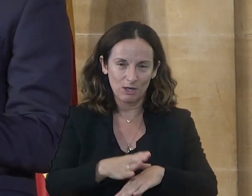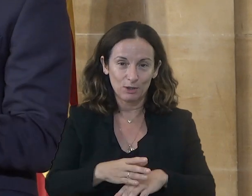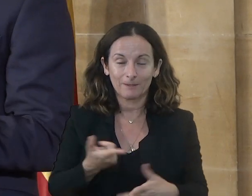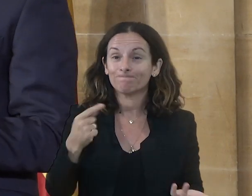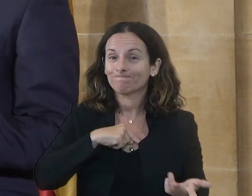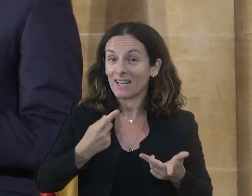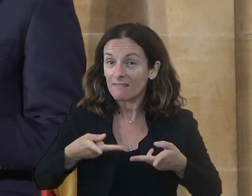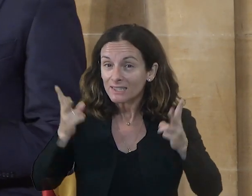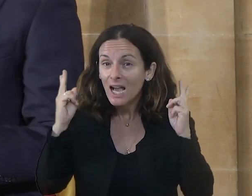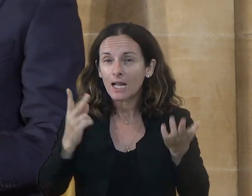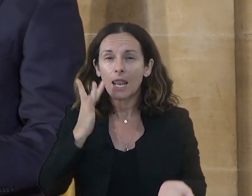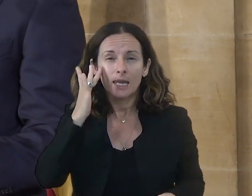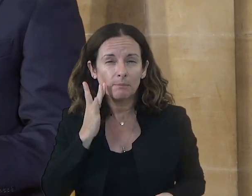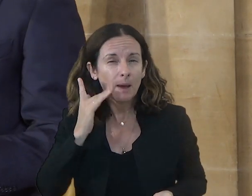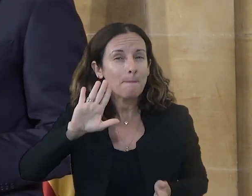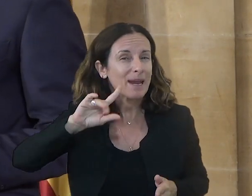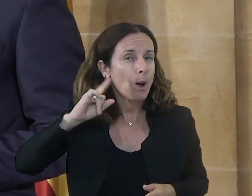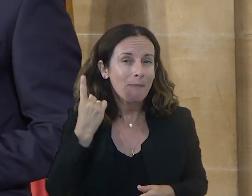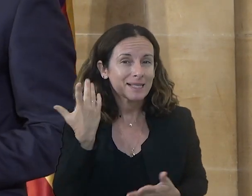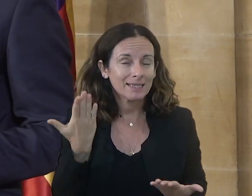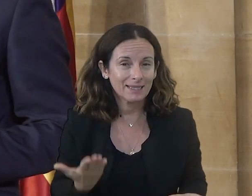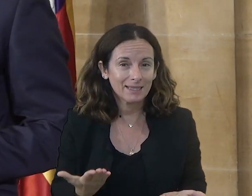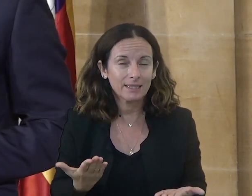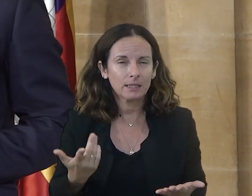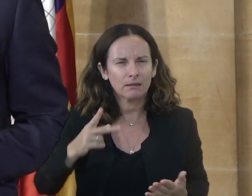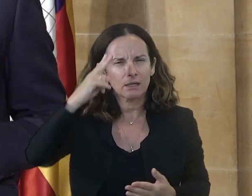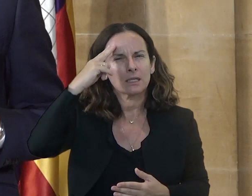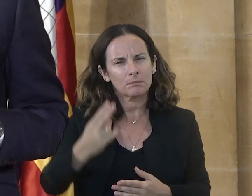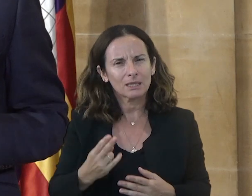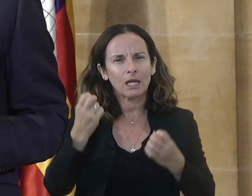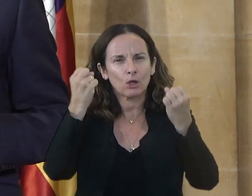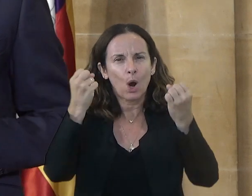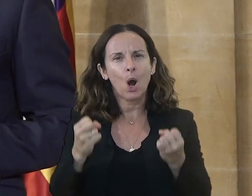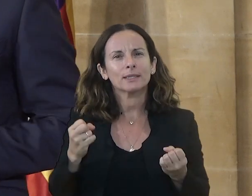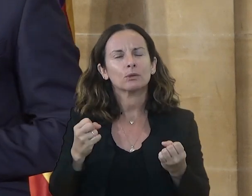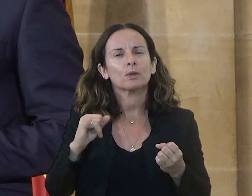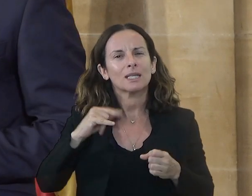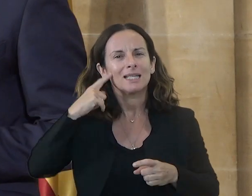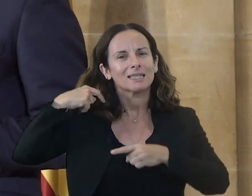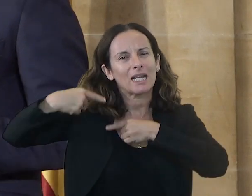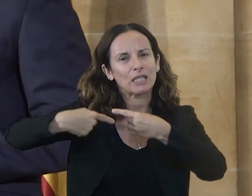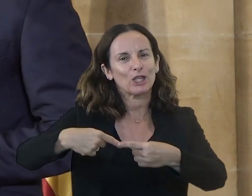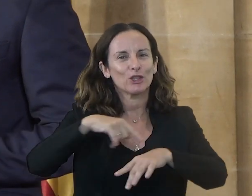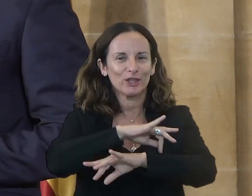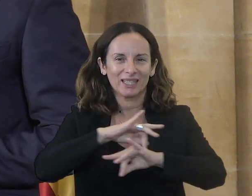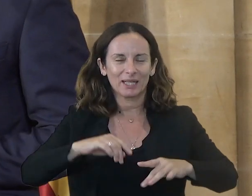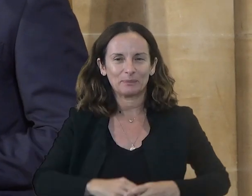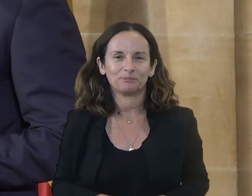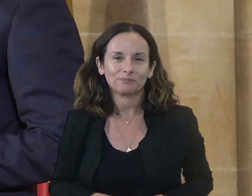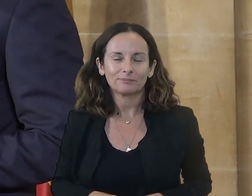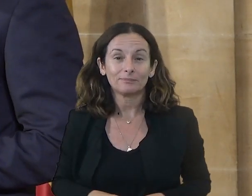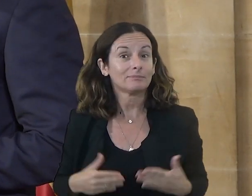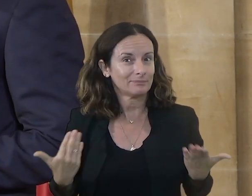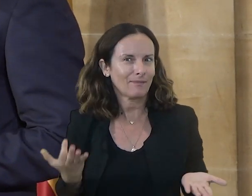terme. En lleialtat, amb honradesa, però sobretot respectant les institucions i les tradicions